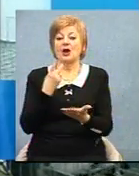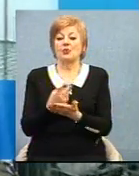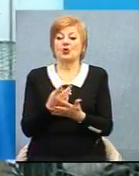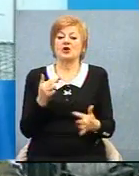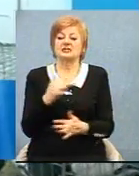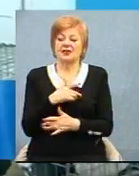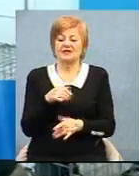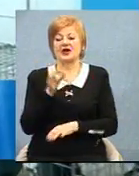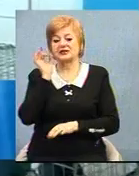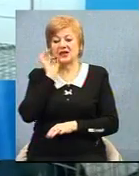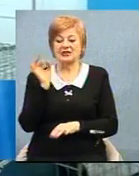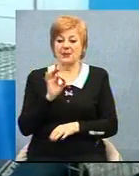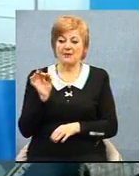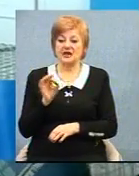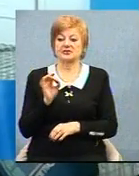венгерська, німецька,